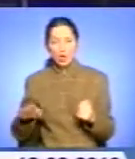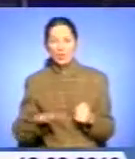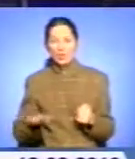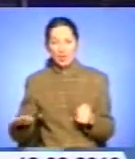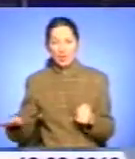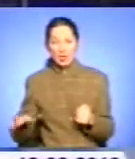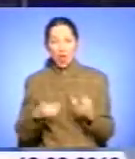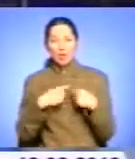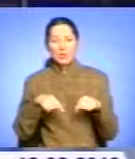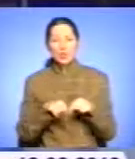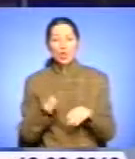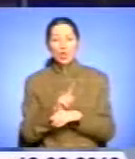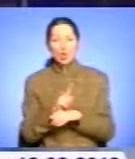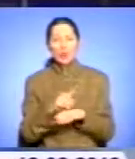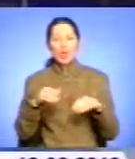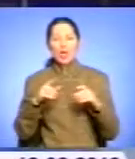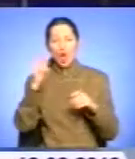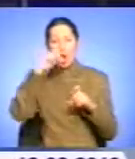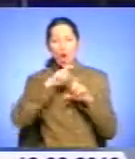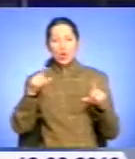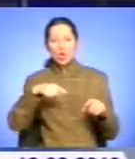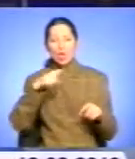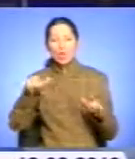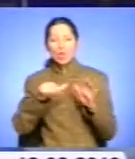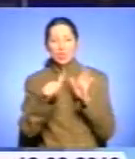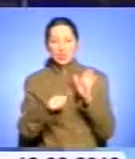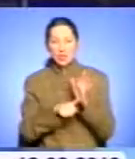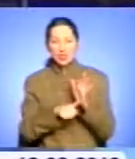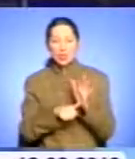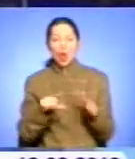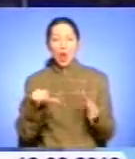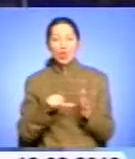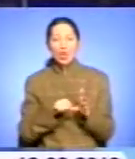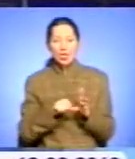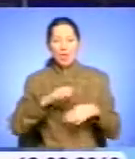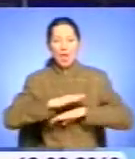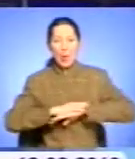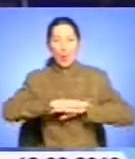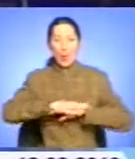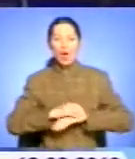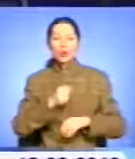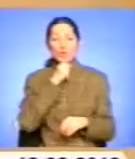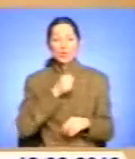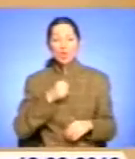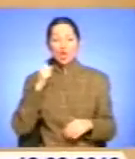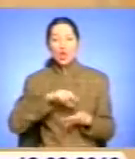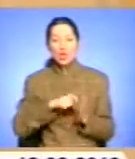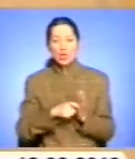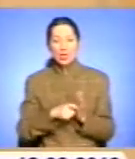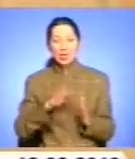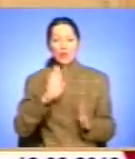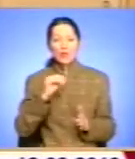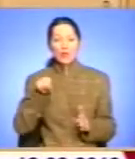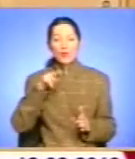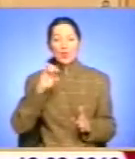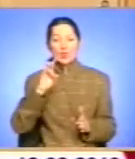Тернопільська загальноосвітня школа номер 16 імені Володимира Левицького. Учасники балу – старшокласники. Віденський бал – це